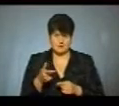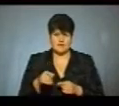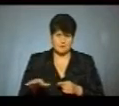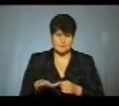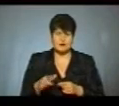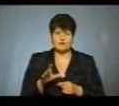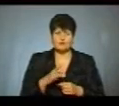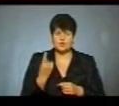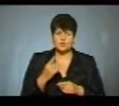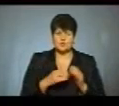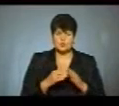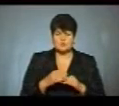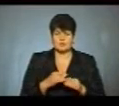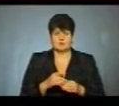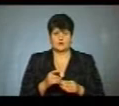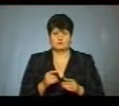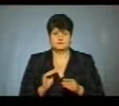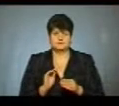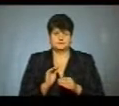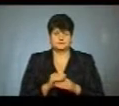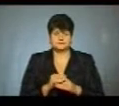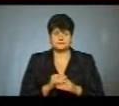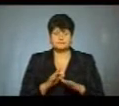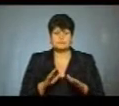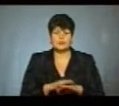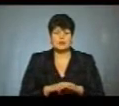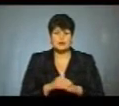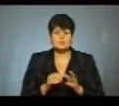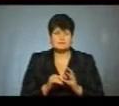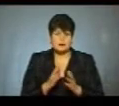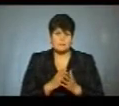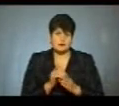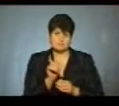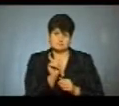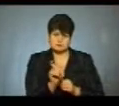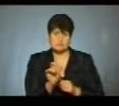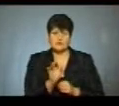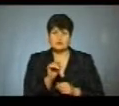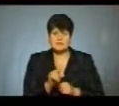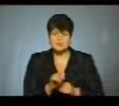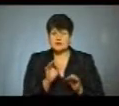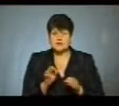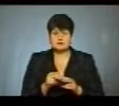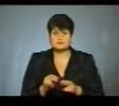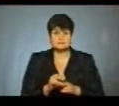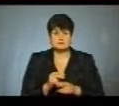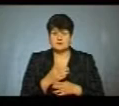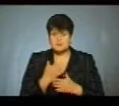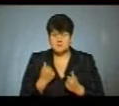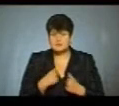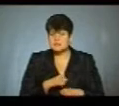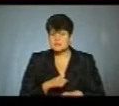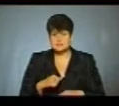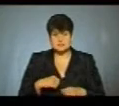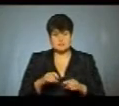гаслом опозиції до ринку землі. Ніби маємо тезу про те, що жодних застережень немає і що ми самі вирішимо,